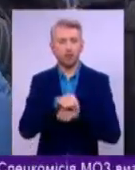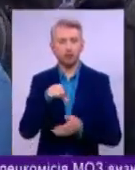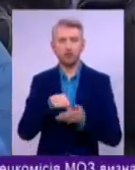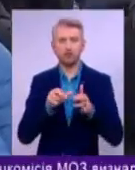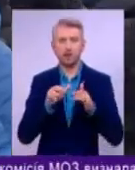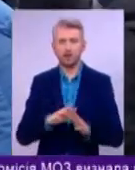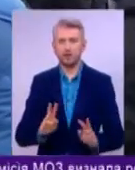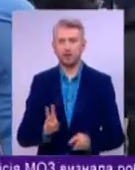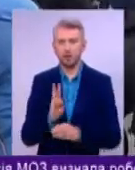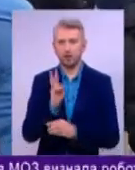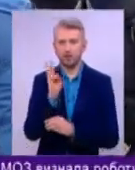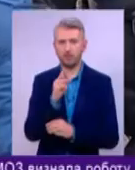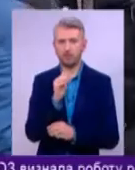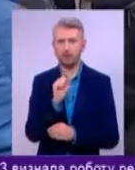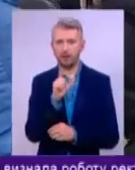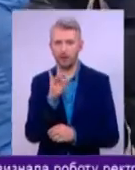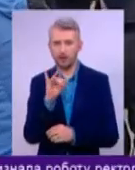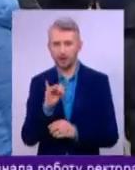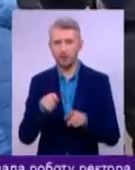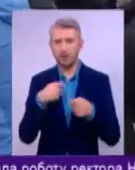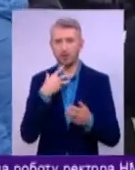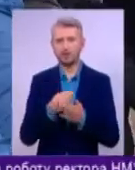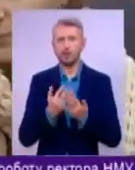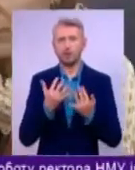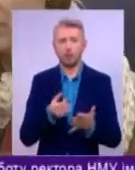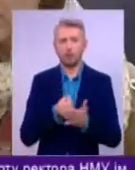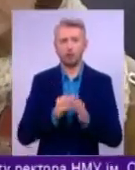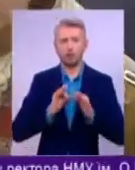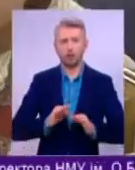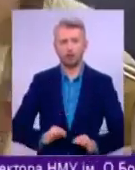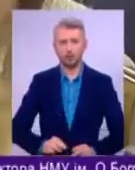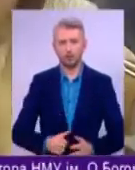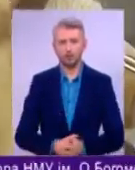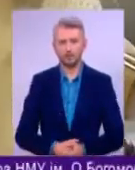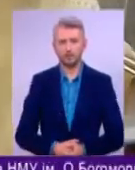акції запалили фаєри та згодом передали свої вимоги до прокуратури.